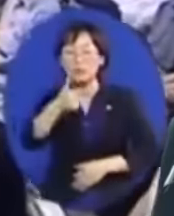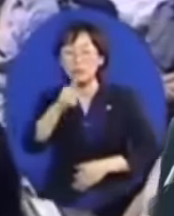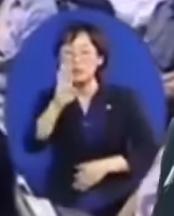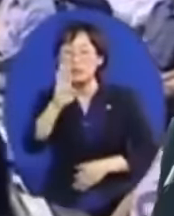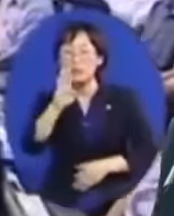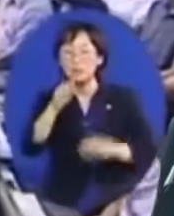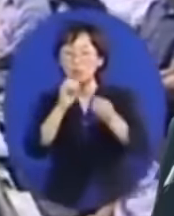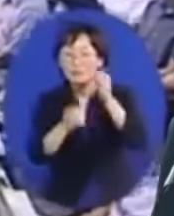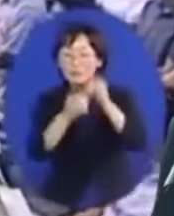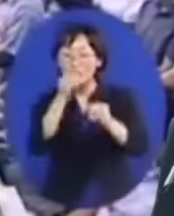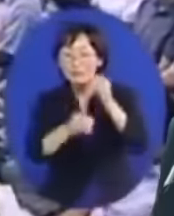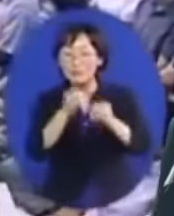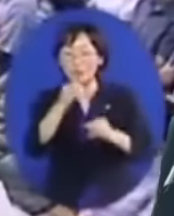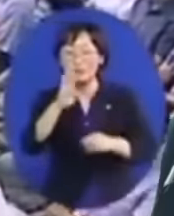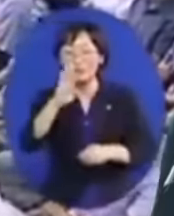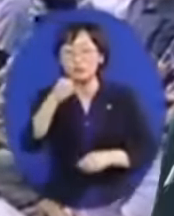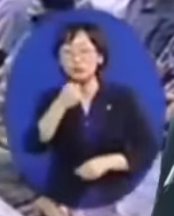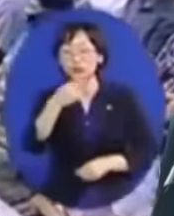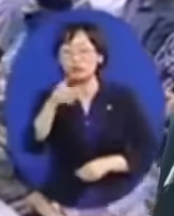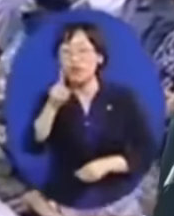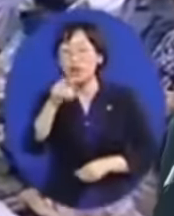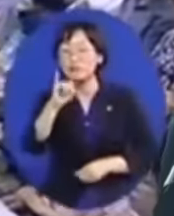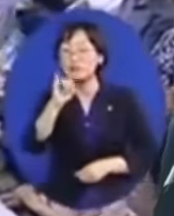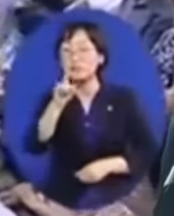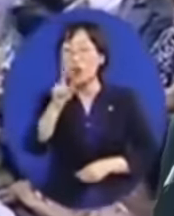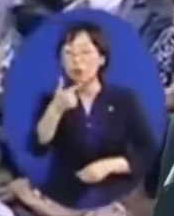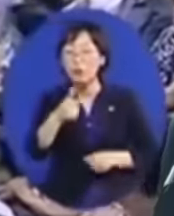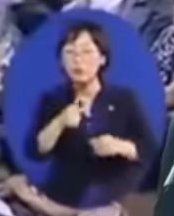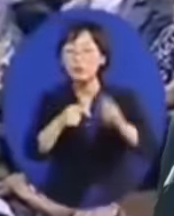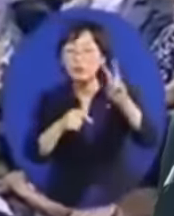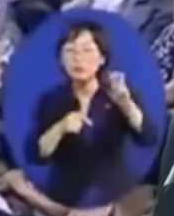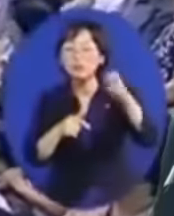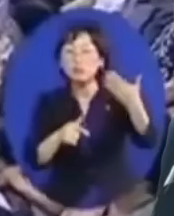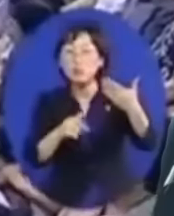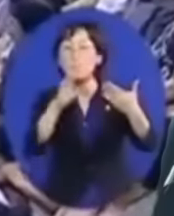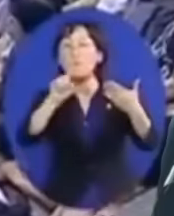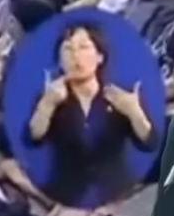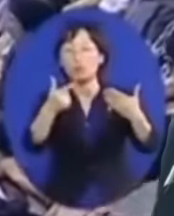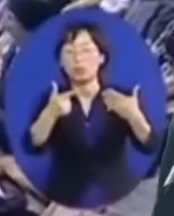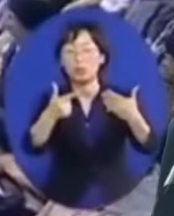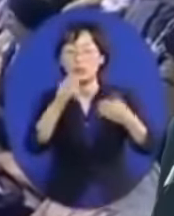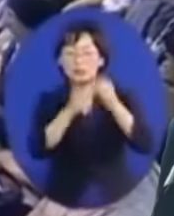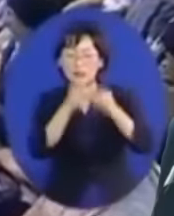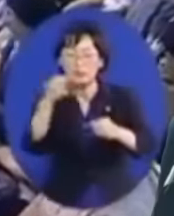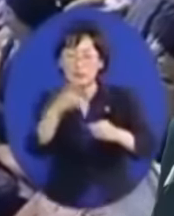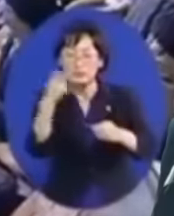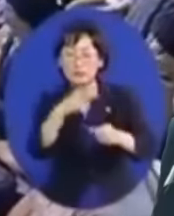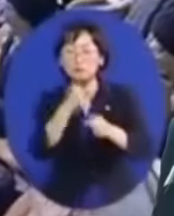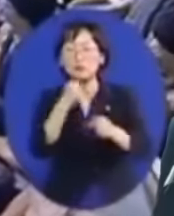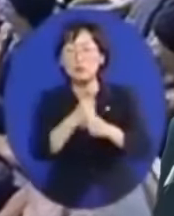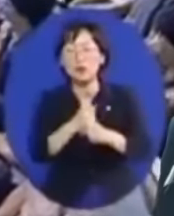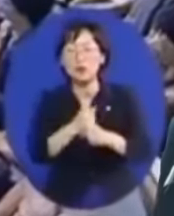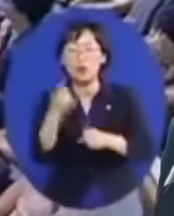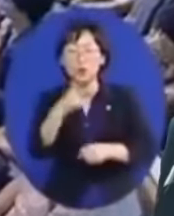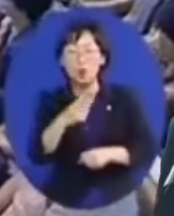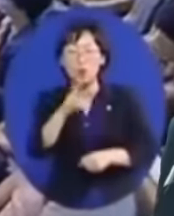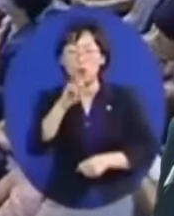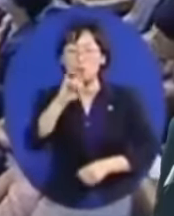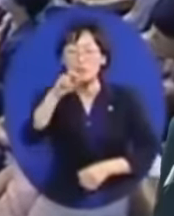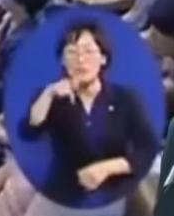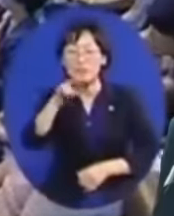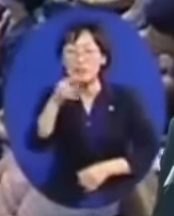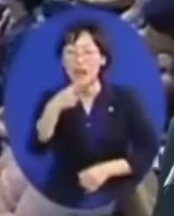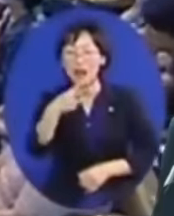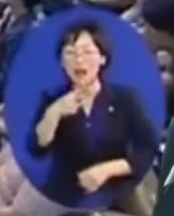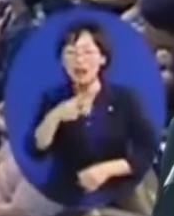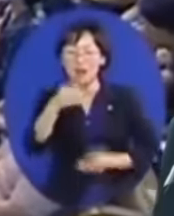시를 보통 99번 다듬었다고 말했었습니다. 미켈란젤로의 유명한 그림 최후의 심판은 8년 동안 땀